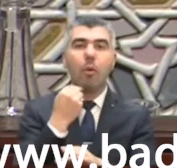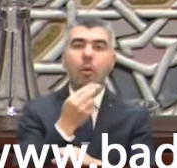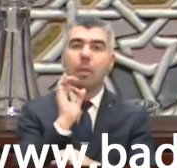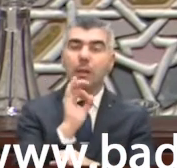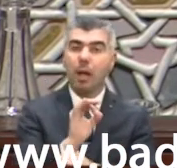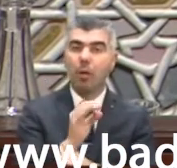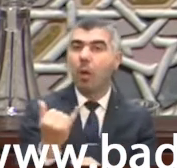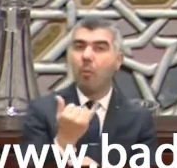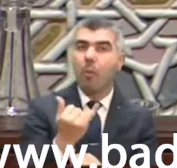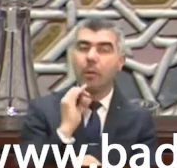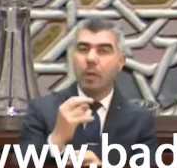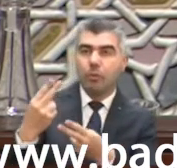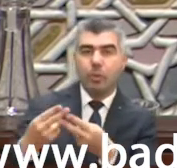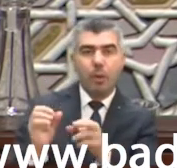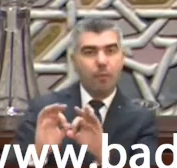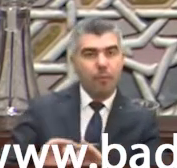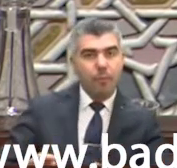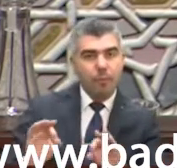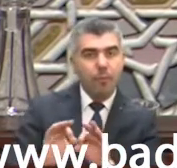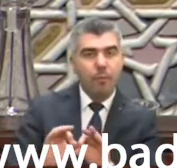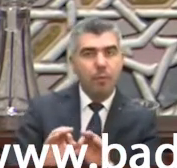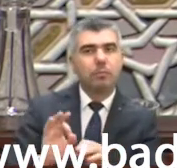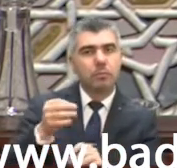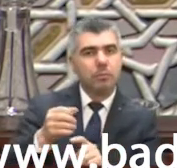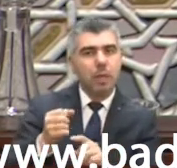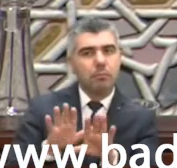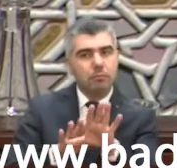الحكومه. اذا ارتأت ان لا تحضر ولكم ان تواصلوا المبادره التشريعيه.